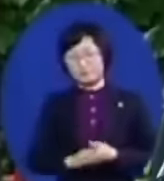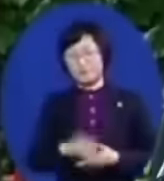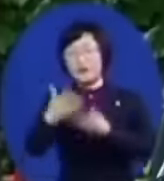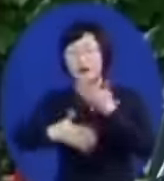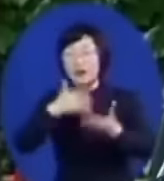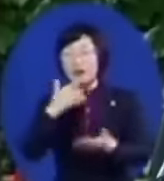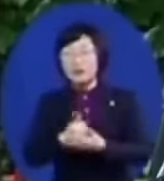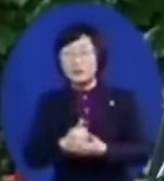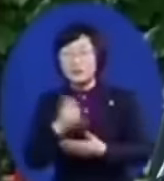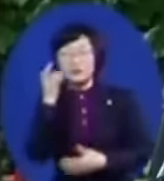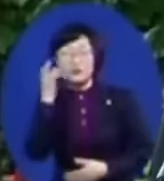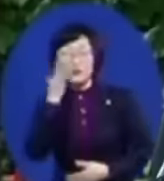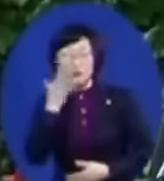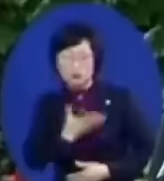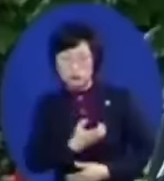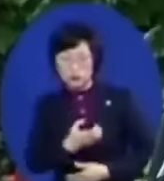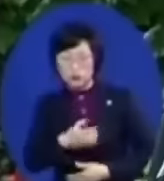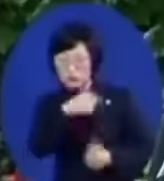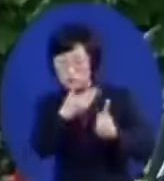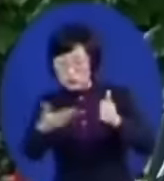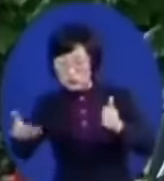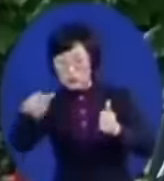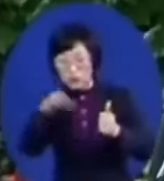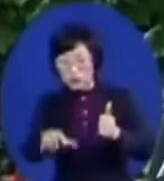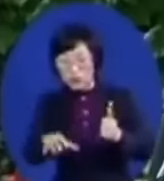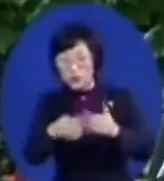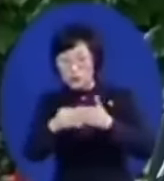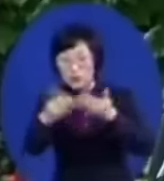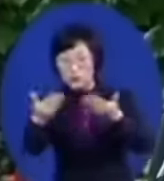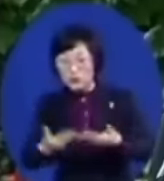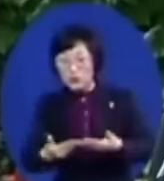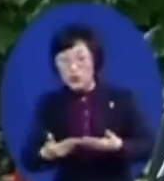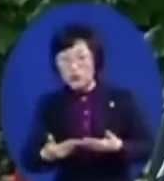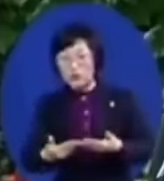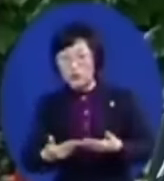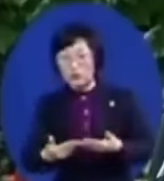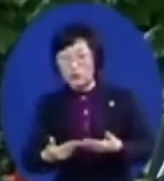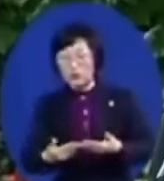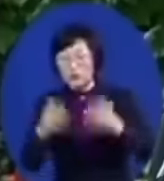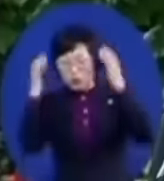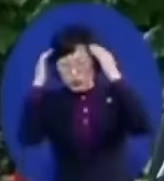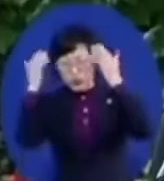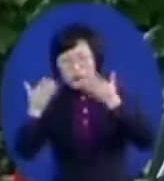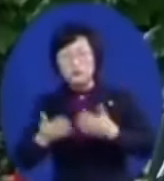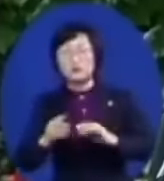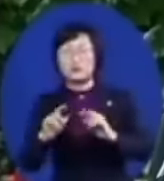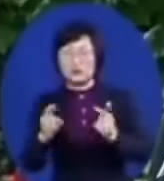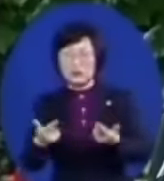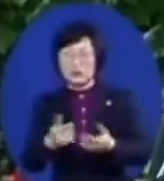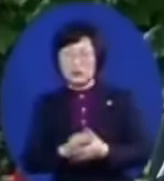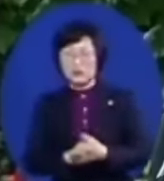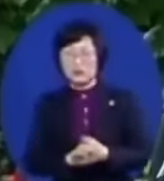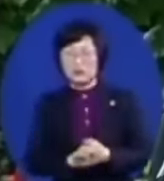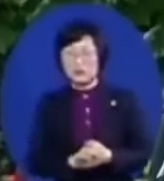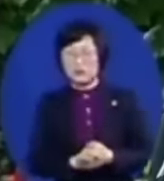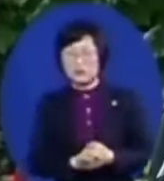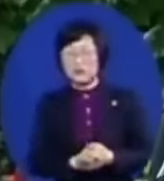하나님이 젖과 꿀이 흐르는 땅을 주시지 메마른 광야를 주시지 않는다 그 말씀인 것입니다.